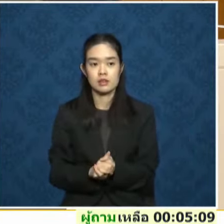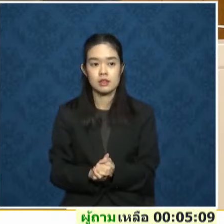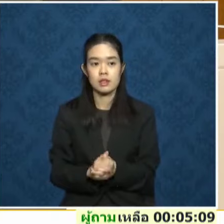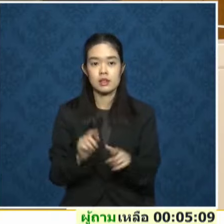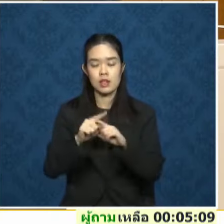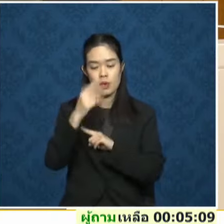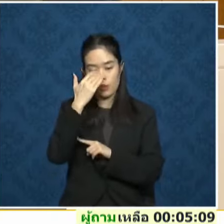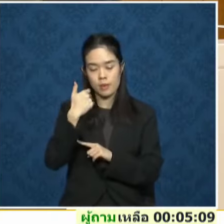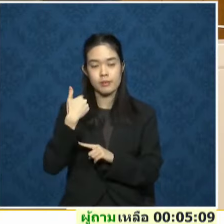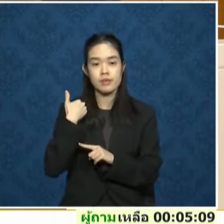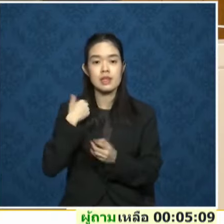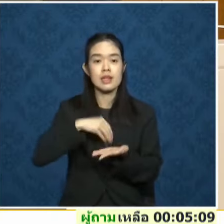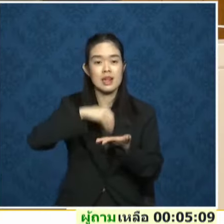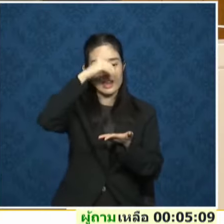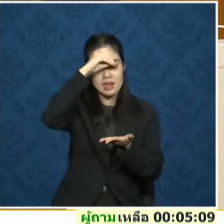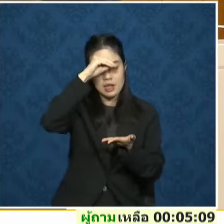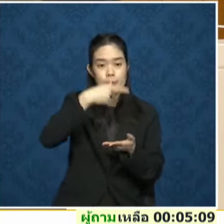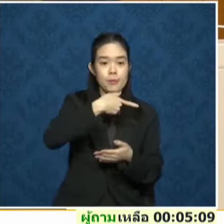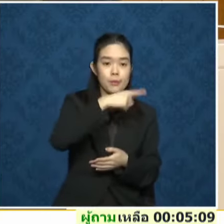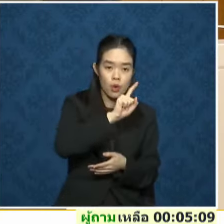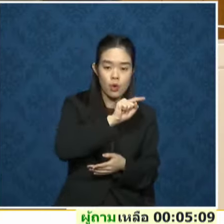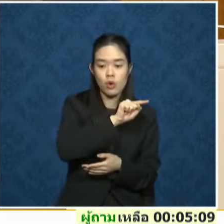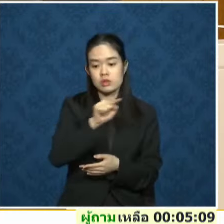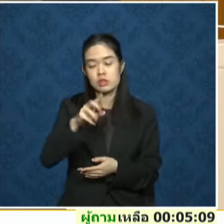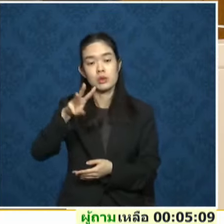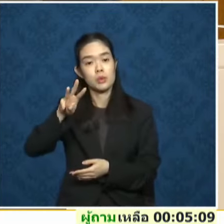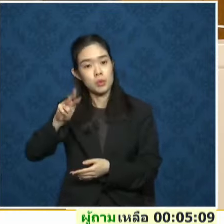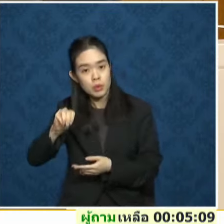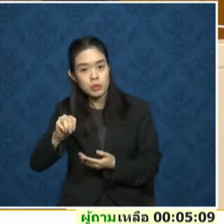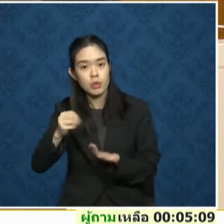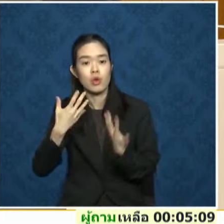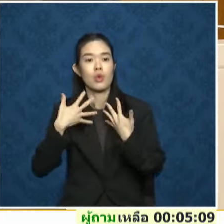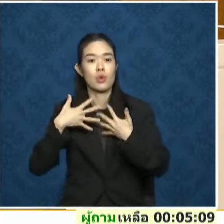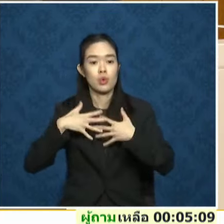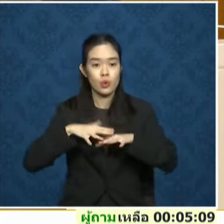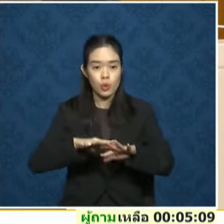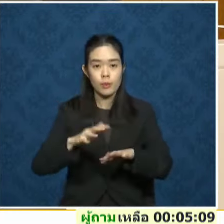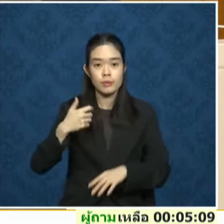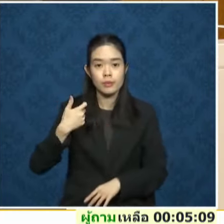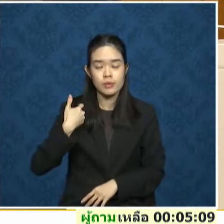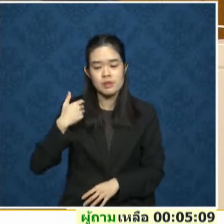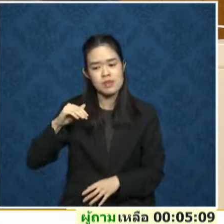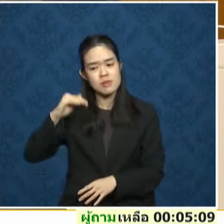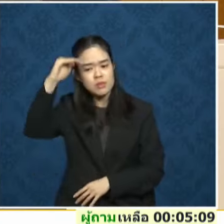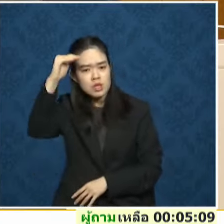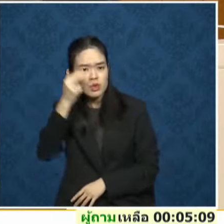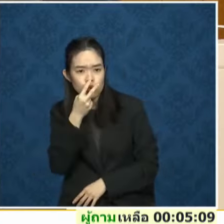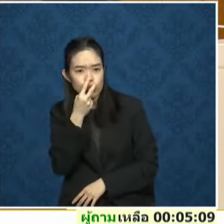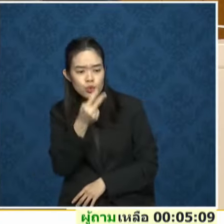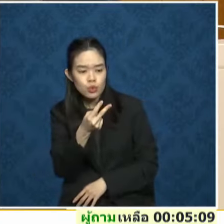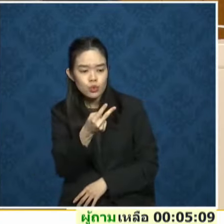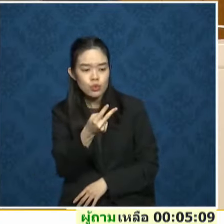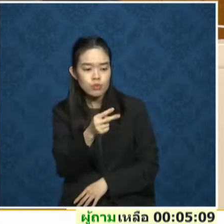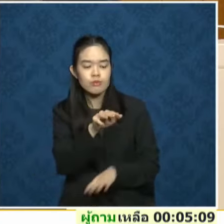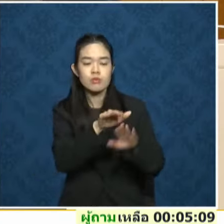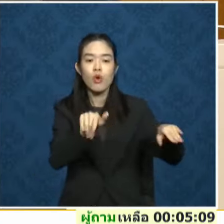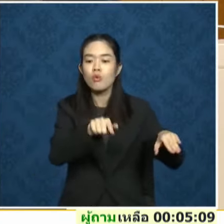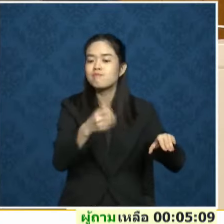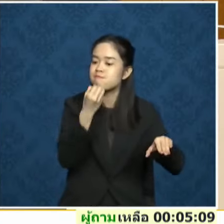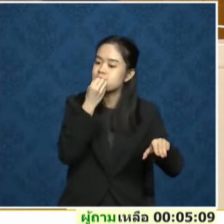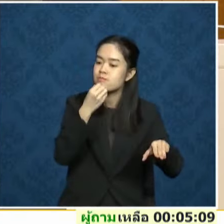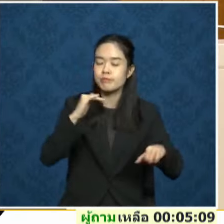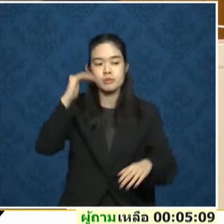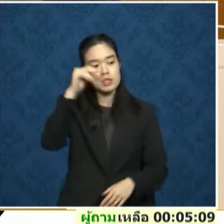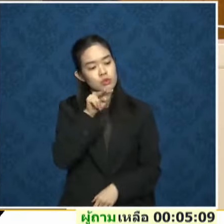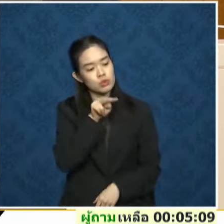กันทำให้หลายๆโรงเรียนครับพี่ต้องดูน้องทานข้าวเพราะพี่ไม่ได้งานรับเ